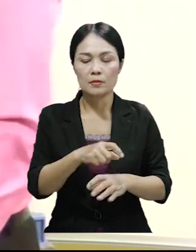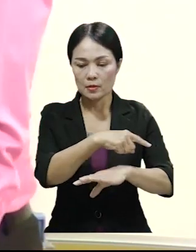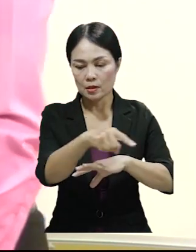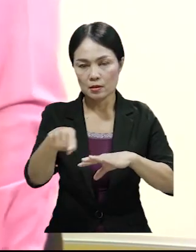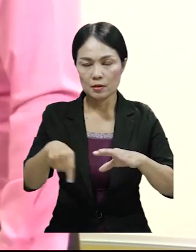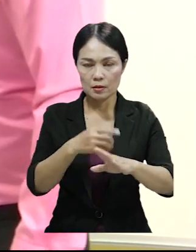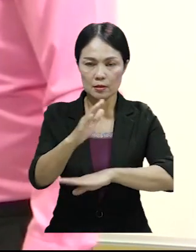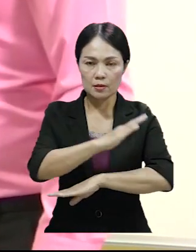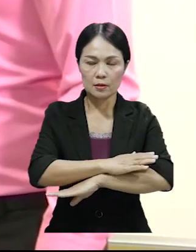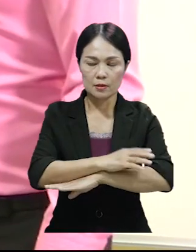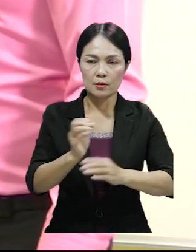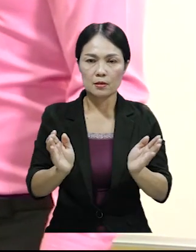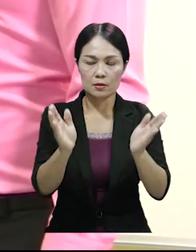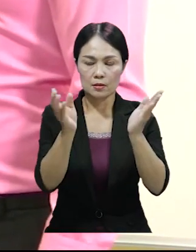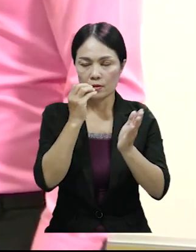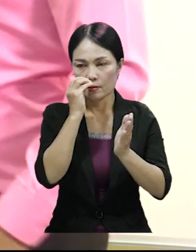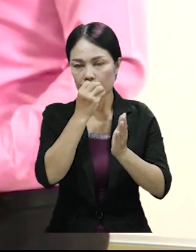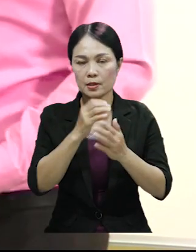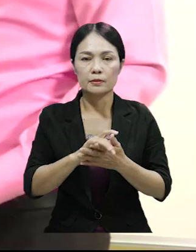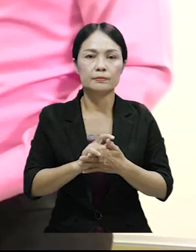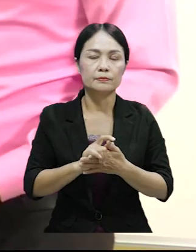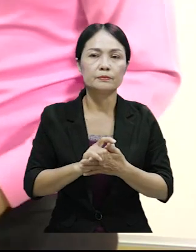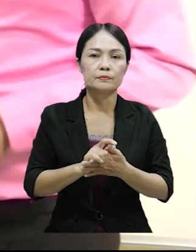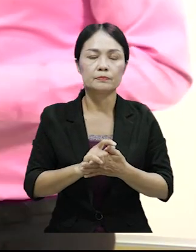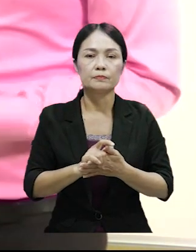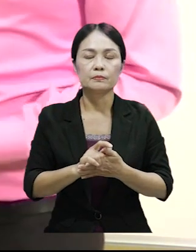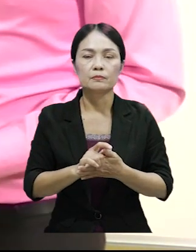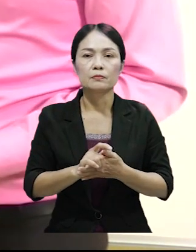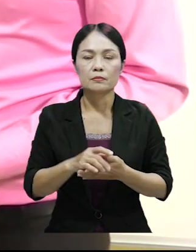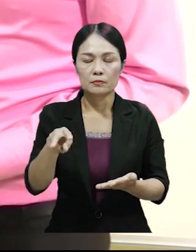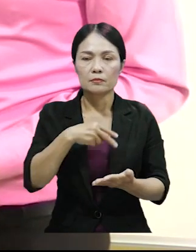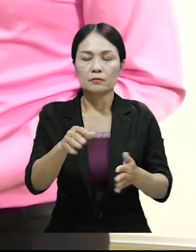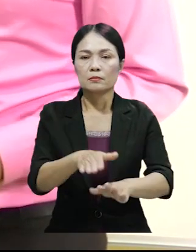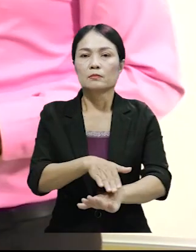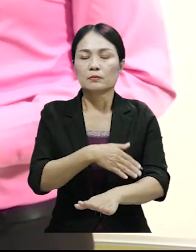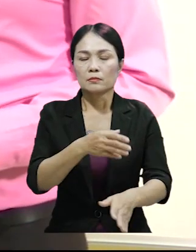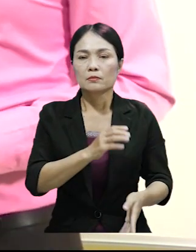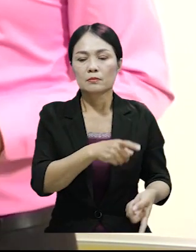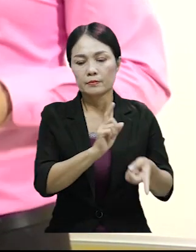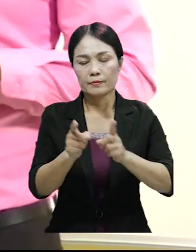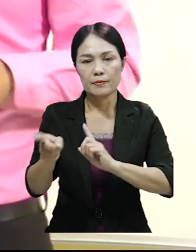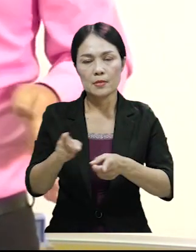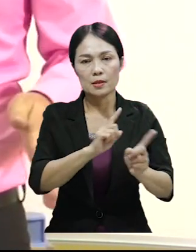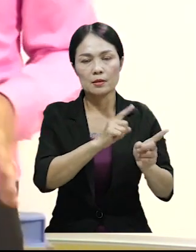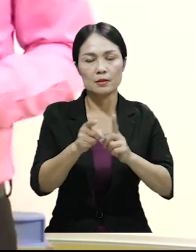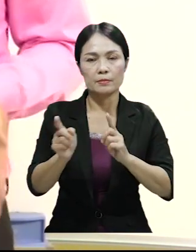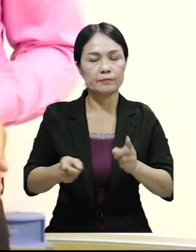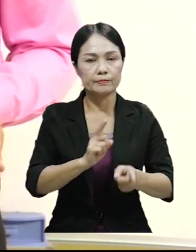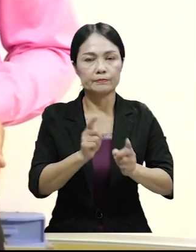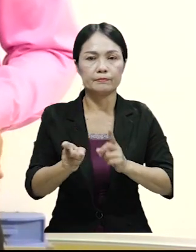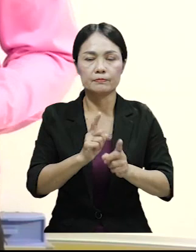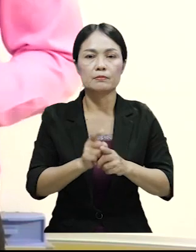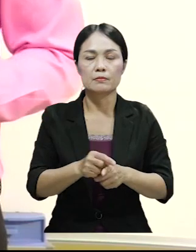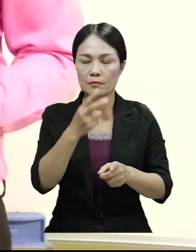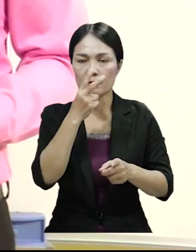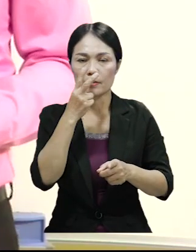ជុំវិញតុកដាក់ផ្កាហ្នឹងកូនណាដាក់ថូផ្កាហ្នឹងកាលណាក៏រួមកាន់តែយូរទៅអ្នកភ្លេងក៏គាត់អាចលេងភ្លេងកាន់តែងាប់ដែរ